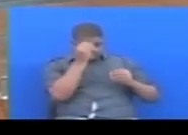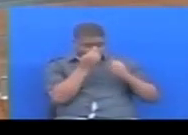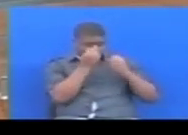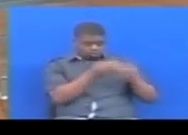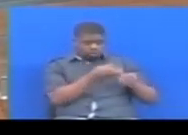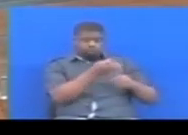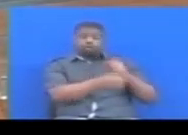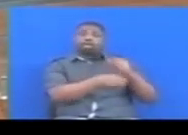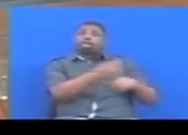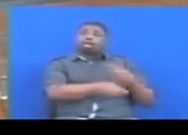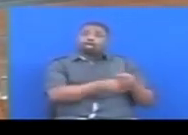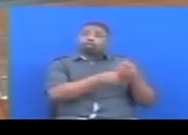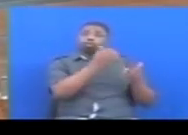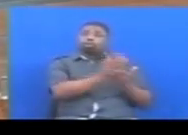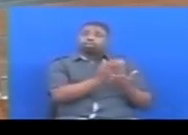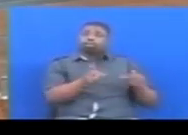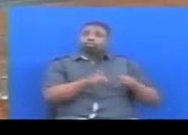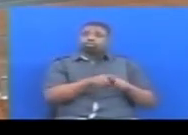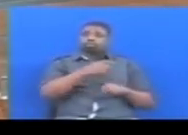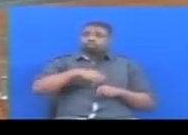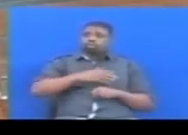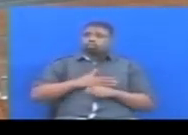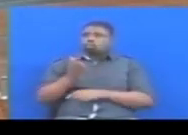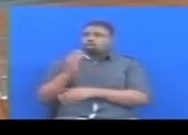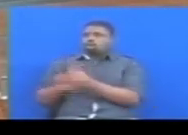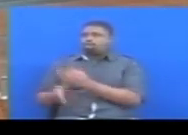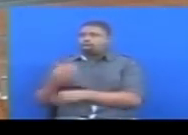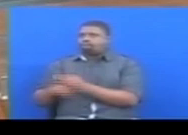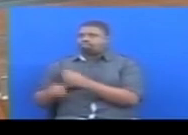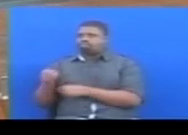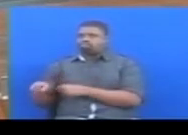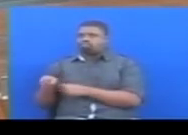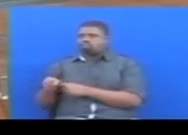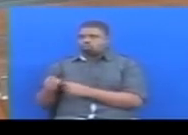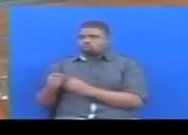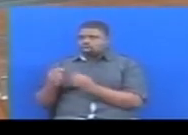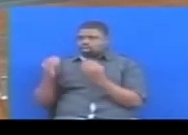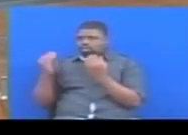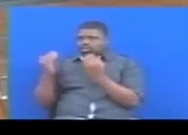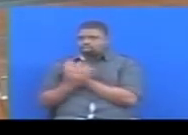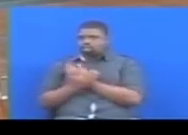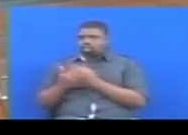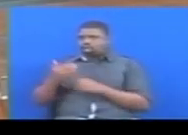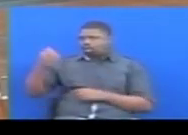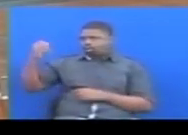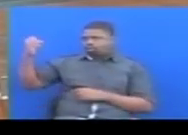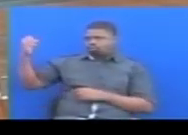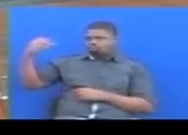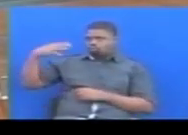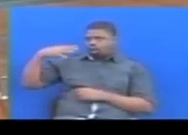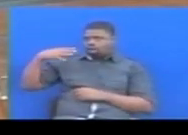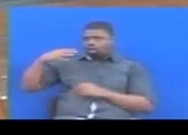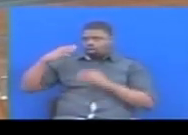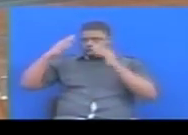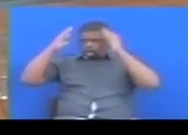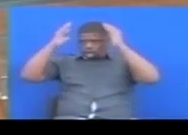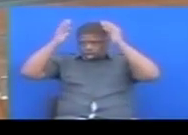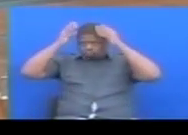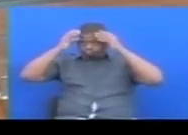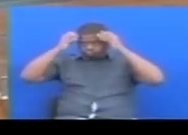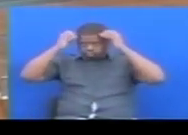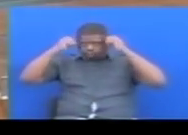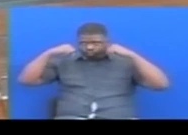kuhakikisha kwamba wenzetu ambao wana ulemavu wa ngozi wanajikinga dhidi ya miale ya jua kwa kuvaa kofia